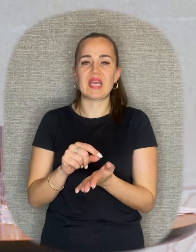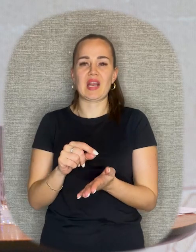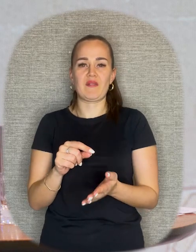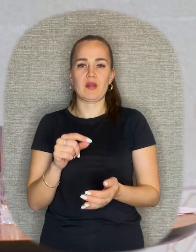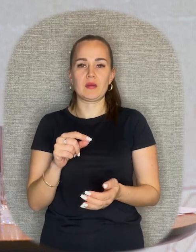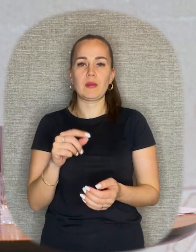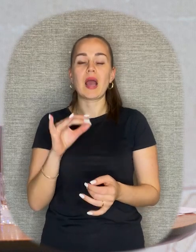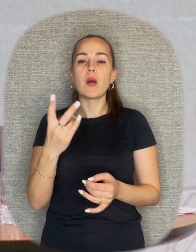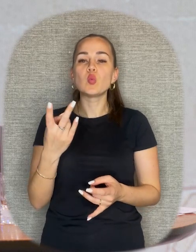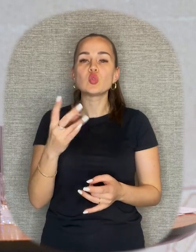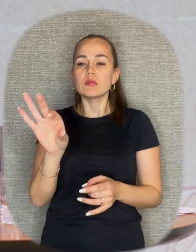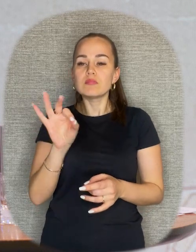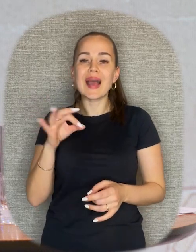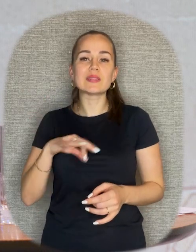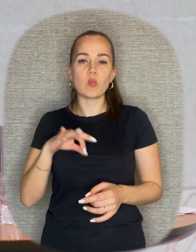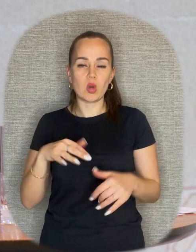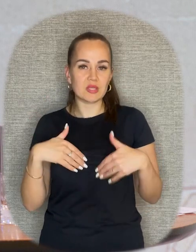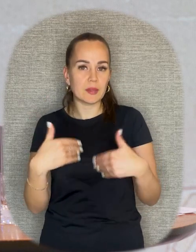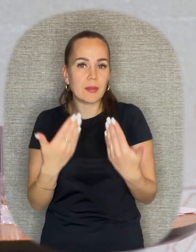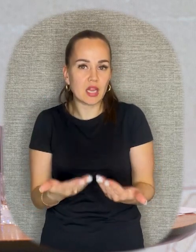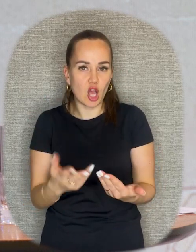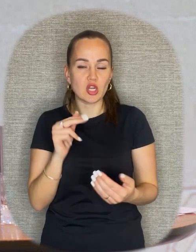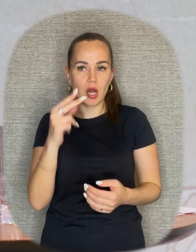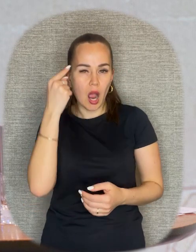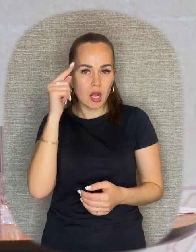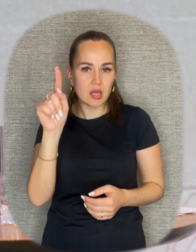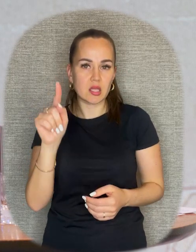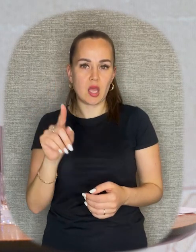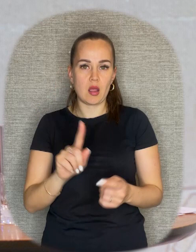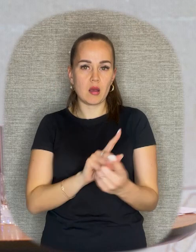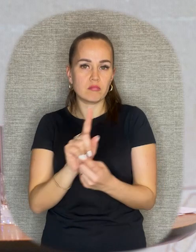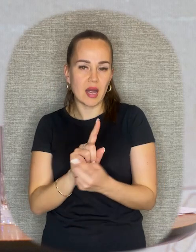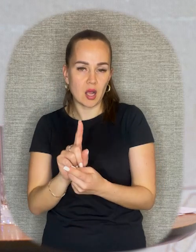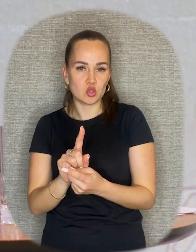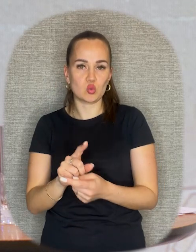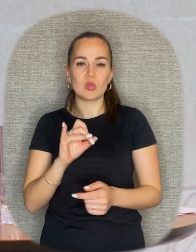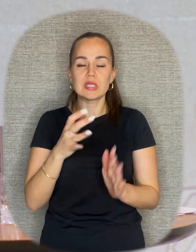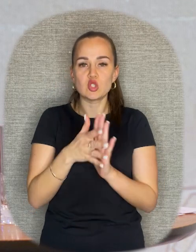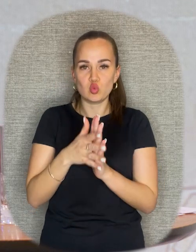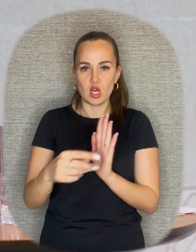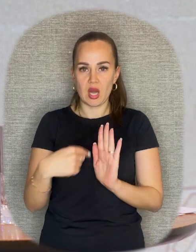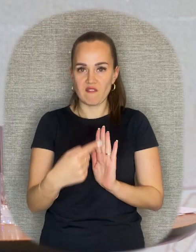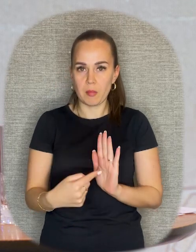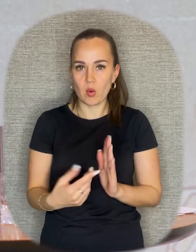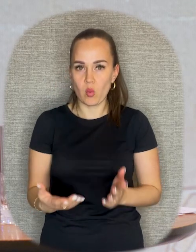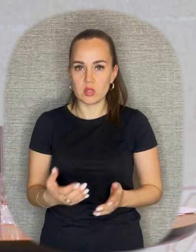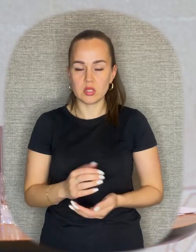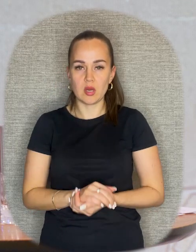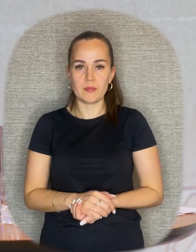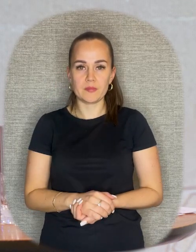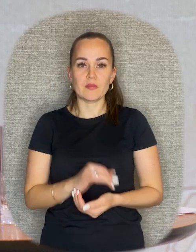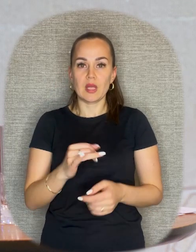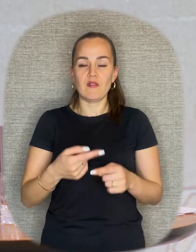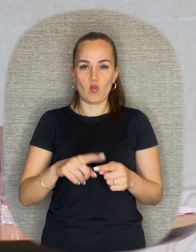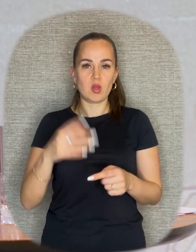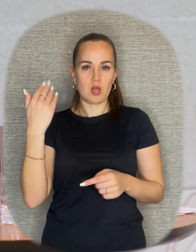предостерегали Архитекторов в годы блокады от цитирования от прямого заимствования а скорее использования этих